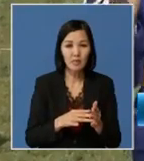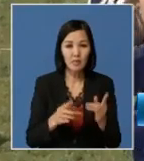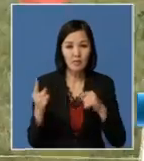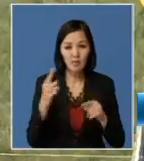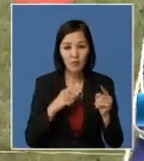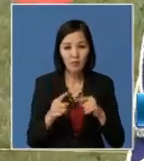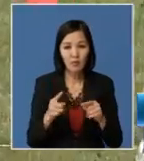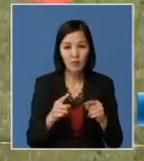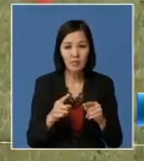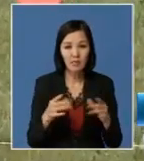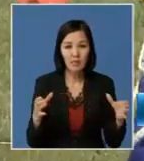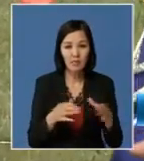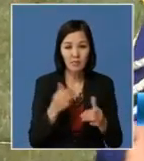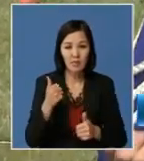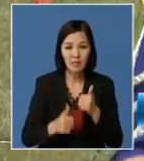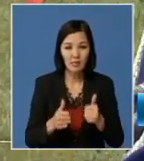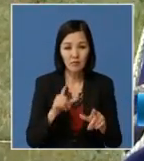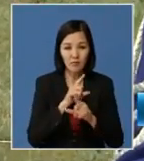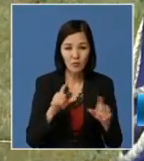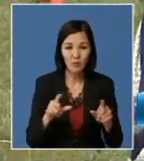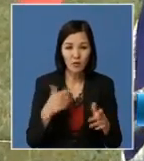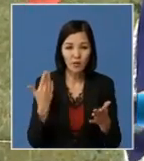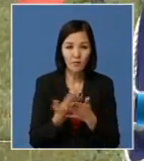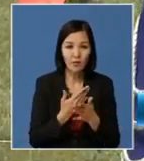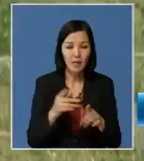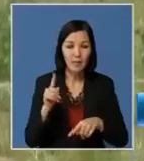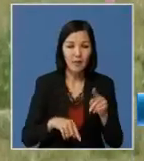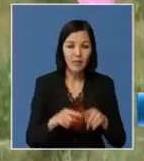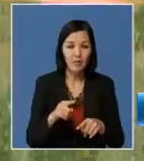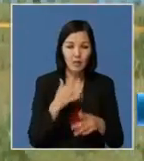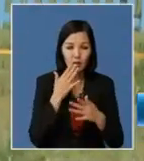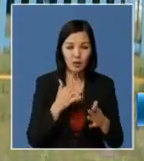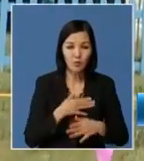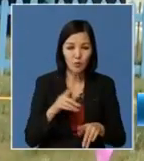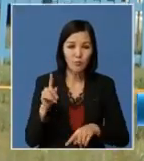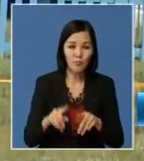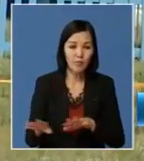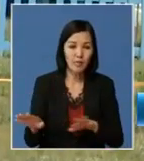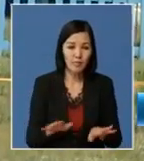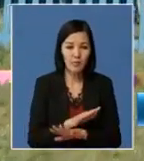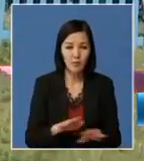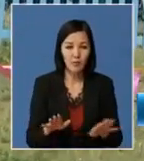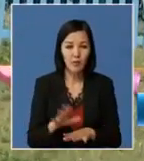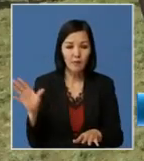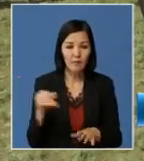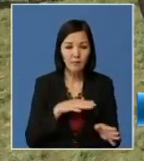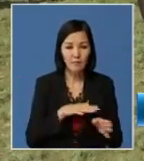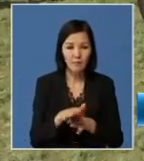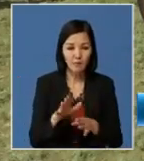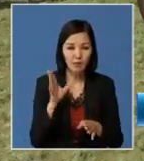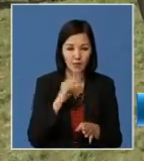творческие старты, оригинально рассказать о своей школе или же спеть военно-патриотическую песню. Все участники игры справились с поставленными задачами.